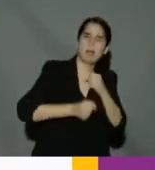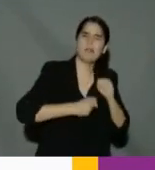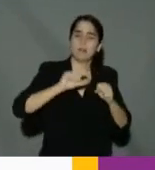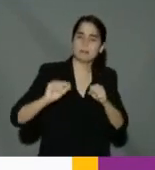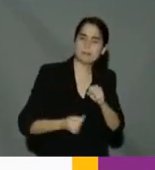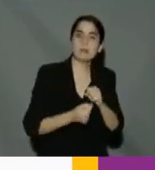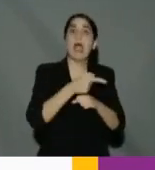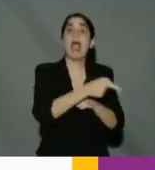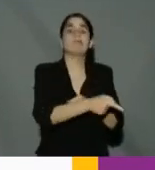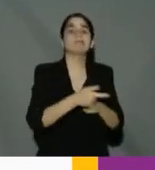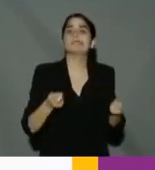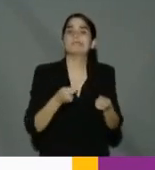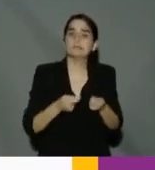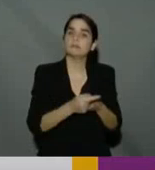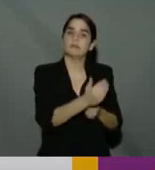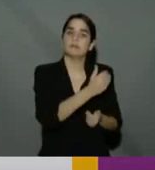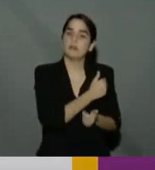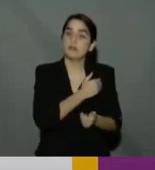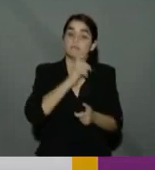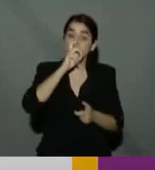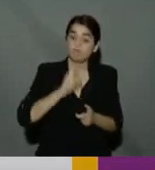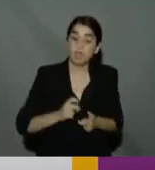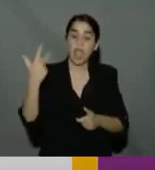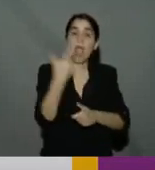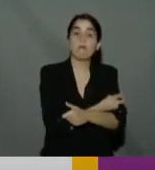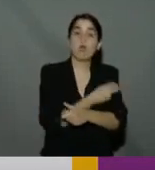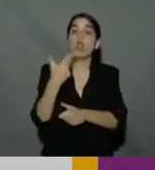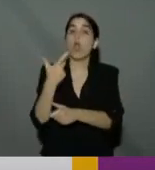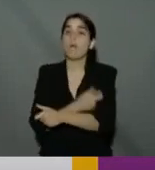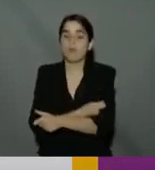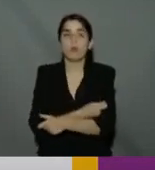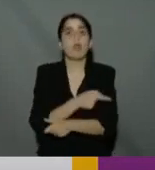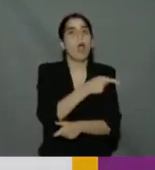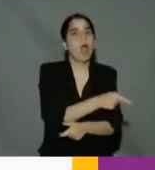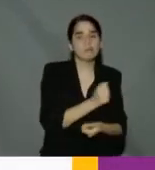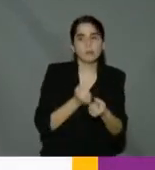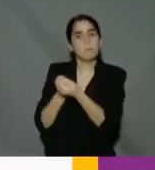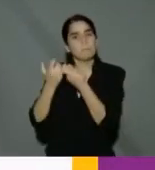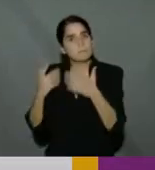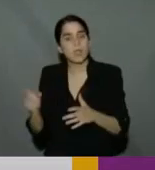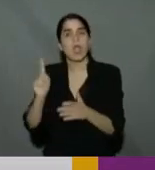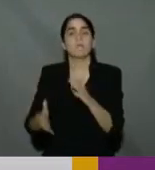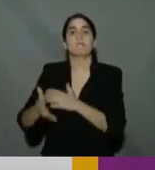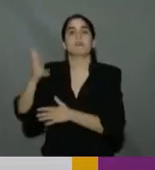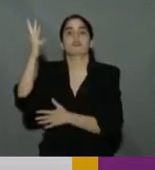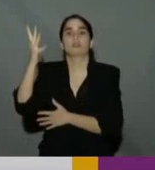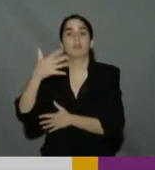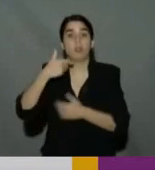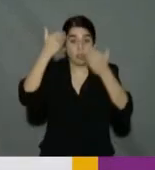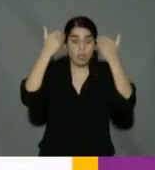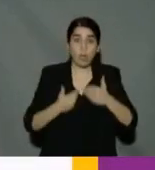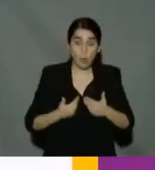μας βάλανε να εμβολιαστούμε υποχρεωτικά όπως ο Μητσοτάκης και τον στηρίξανε. Με κάνανε πειραματόζω,